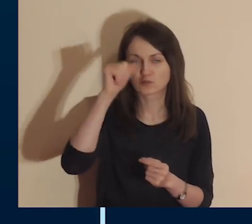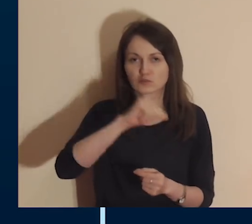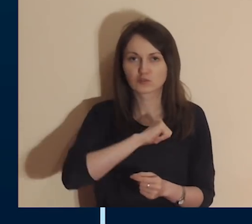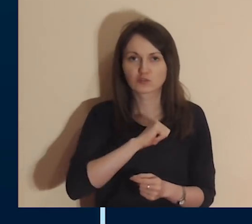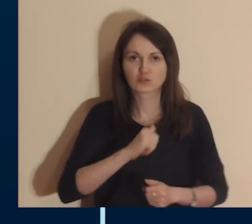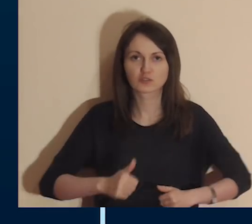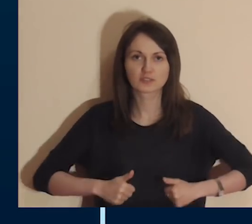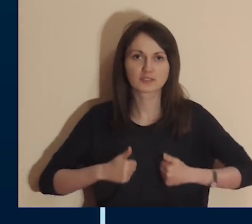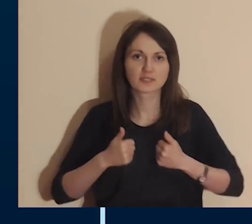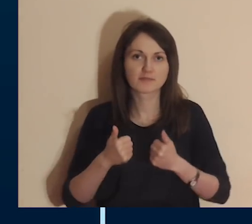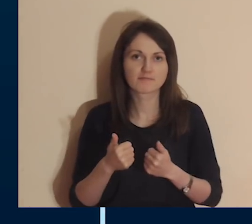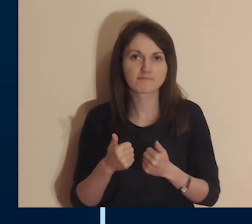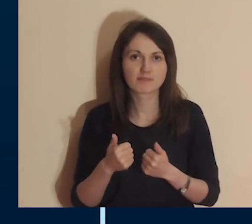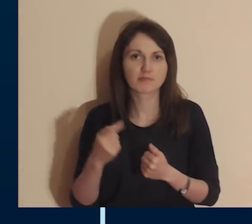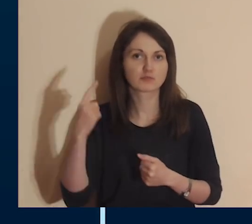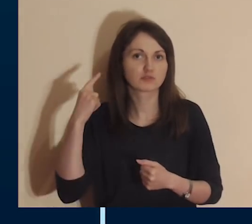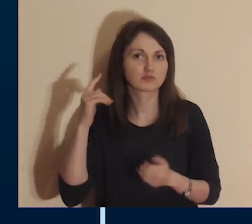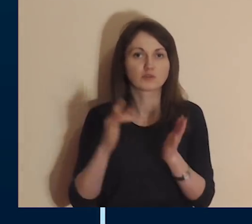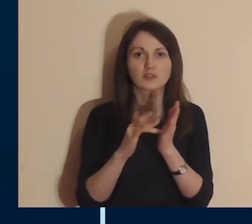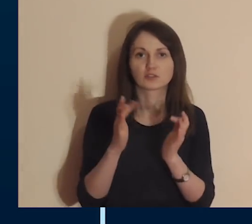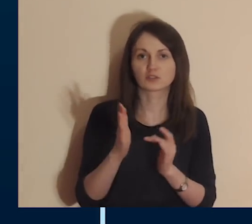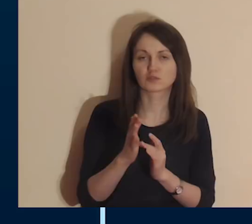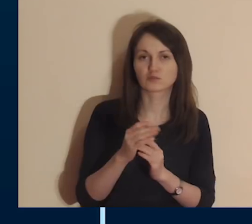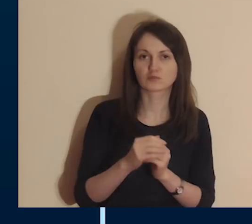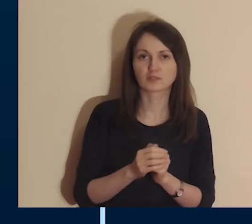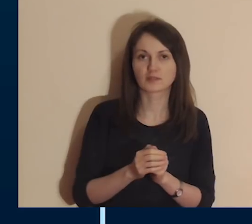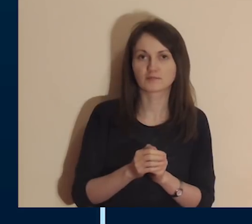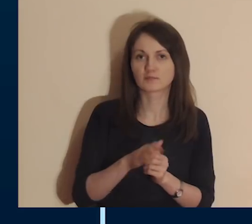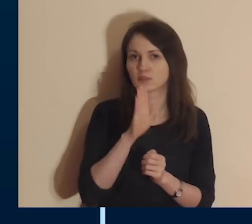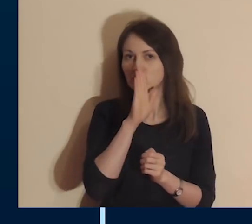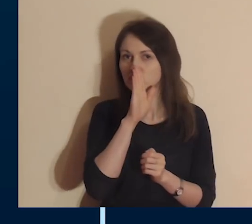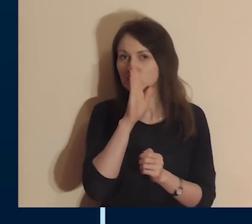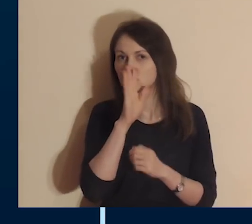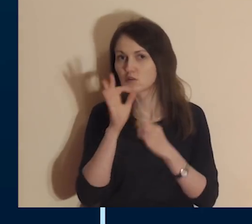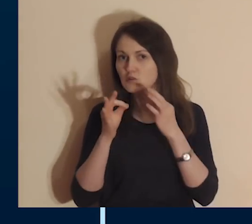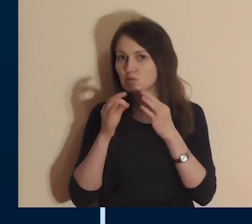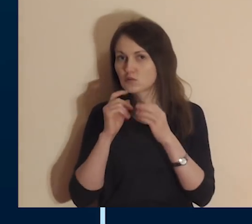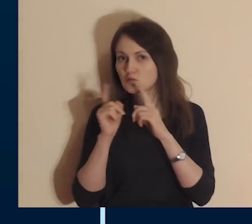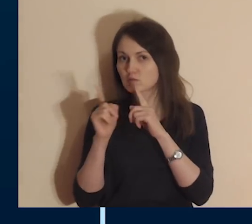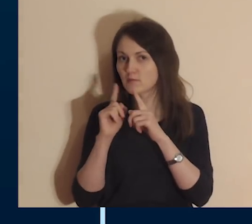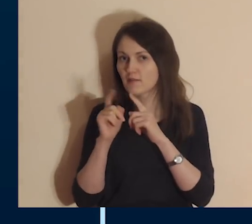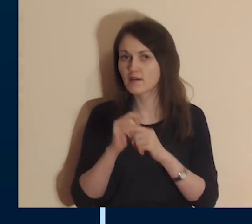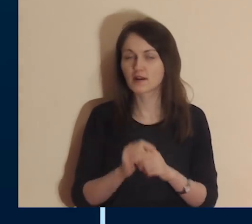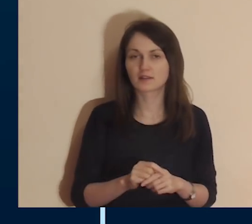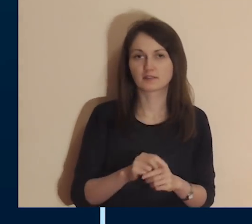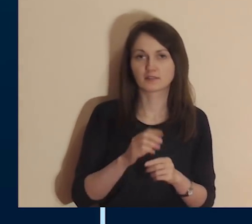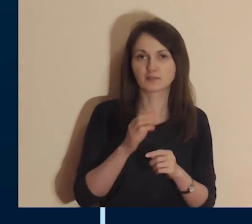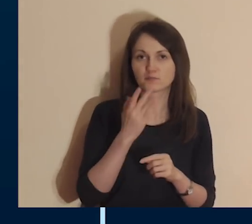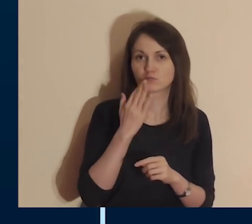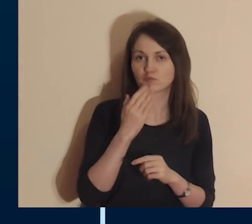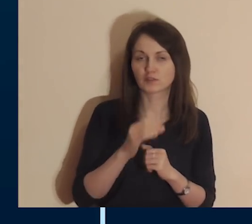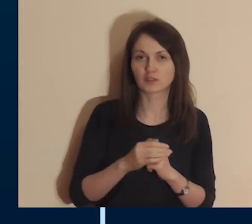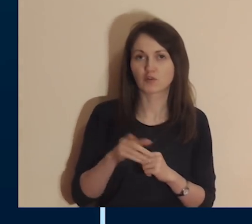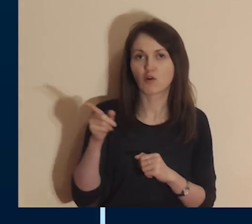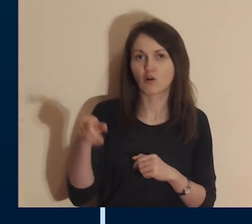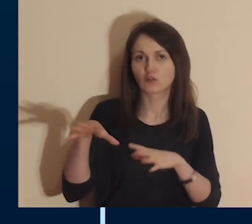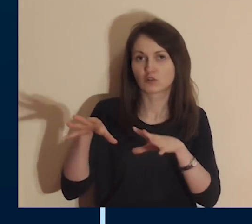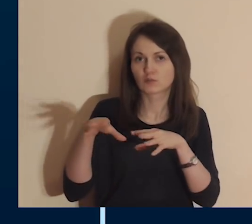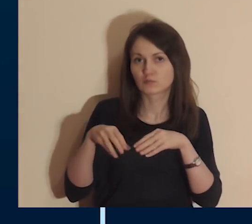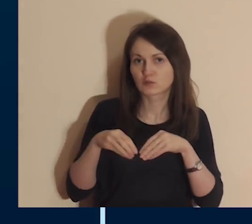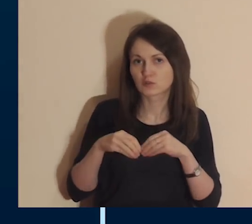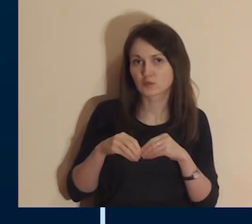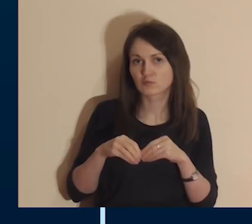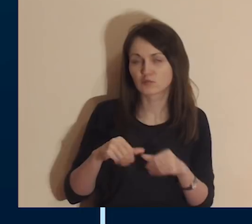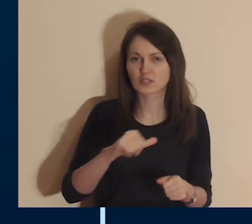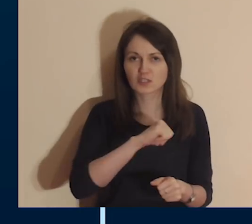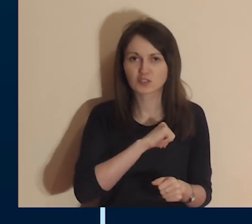celnicy i grzesznicy, aby Go słuchać. Na to szemrali faryzeusze i uczeni w piśmie, mówiąc: ten